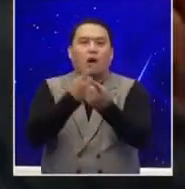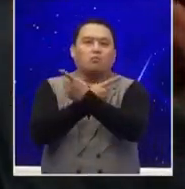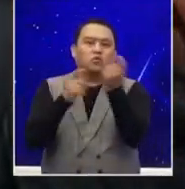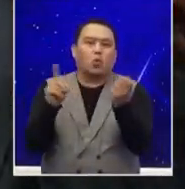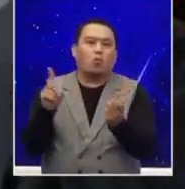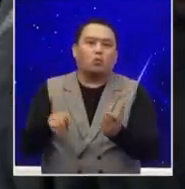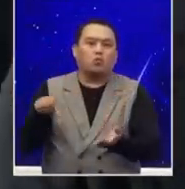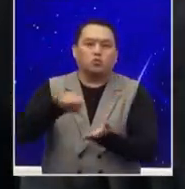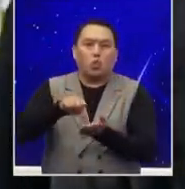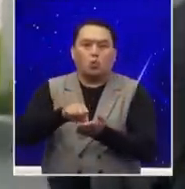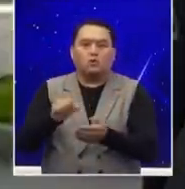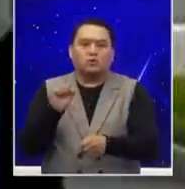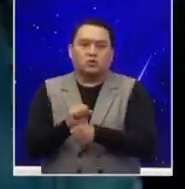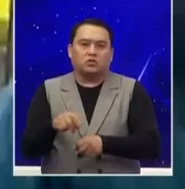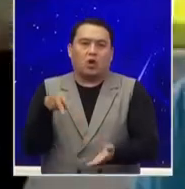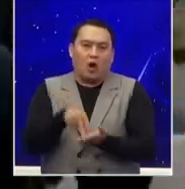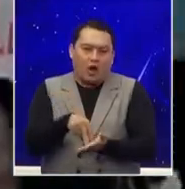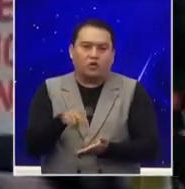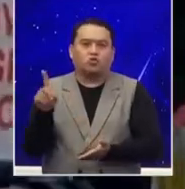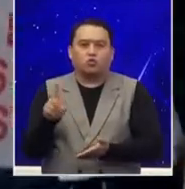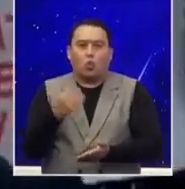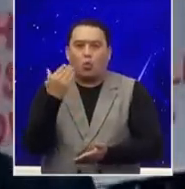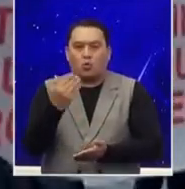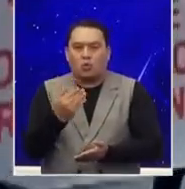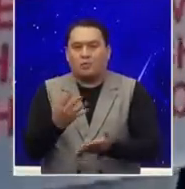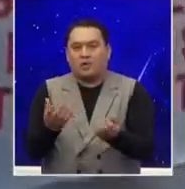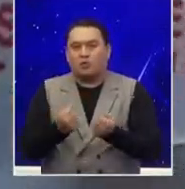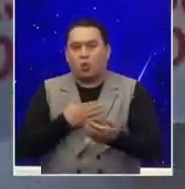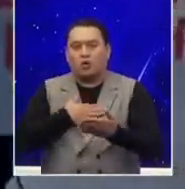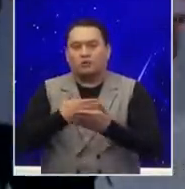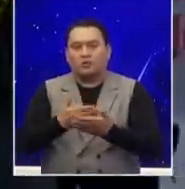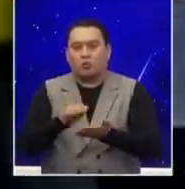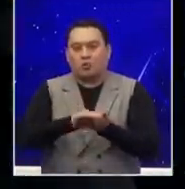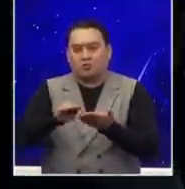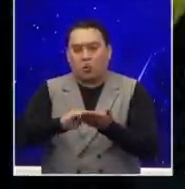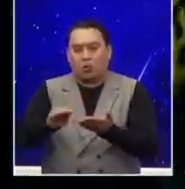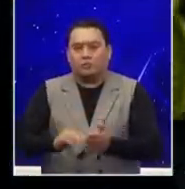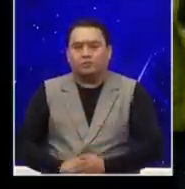что будут стоять у здания до тех пор пока у них не примут петицию